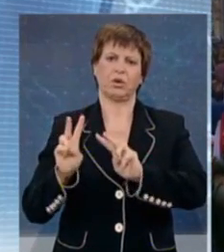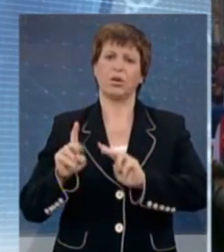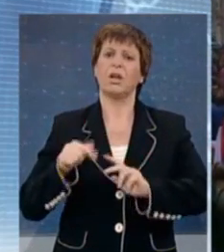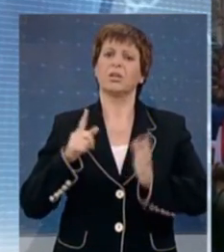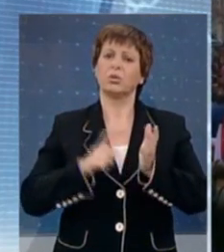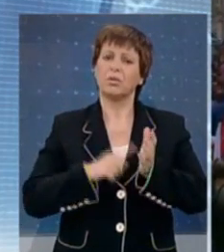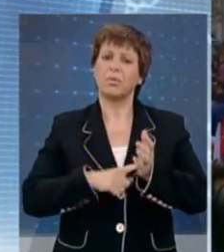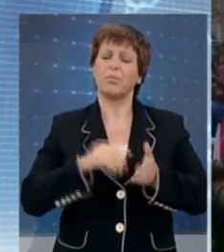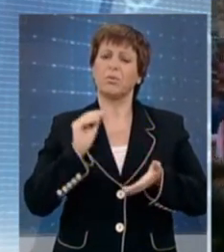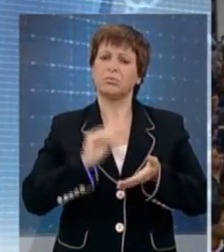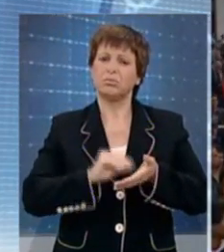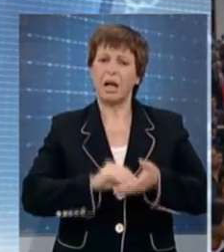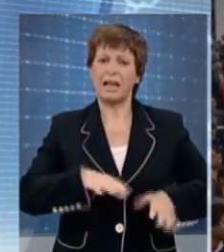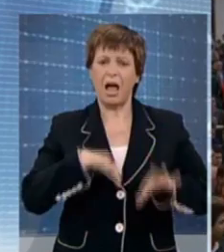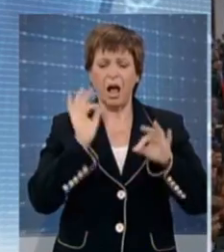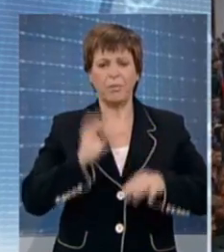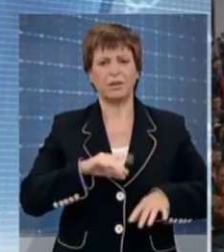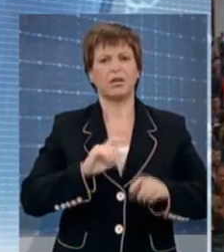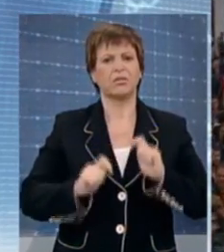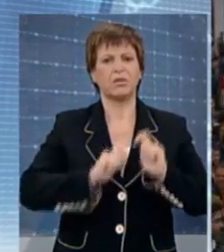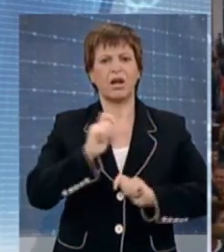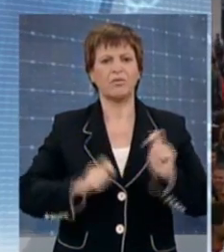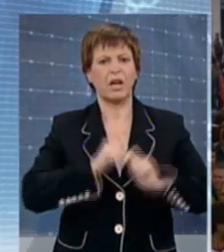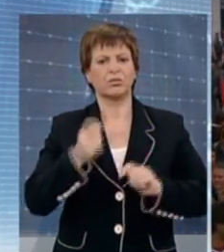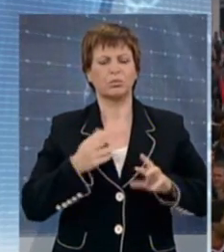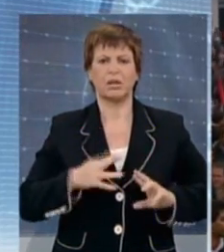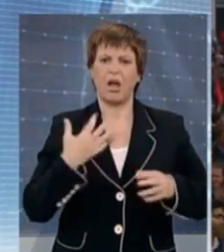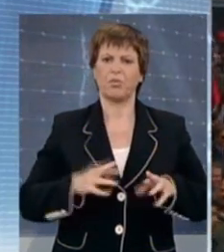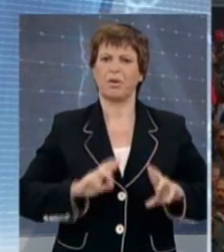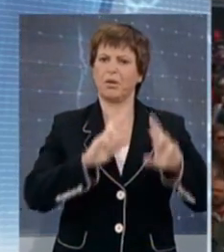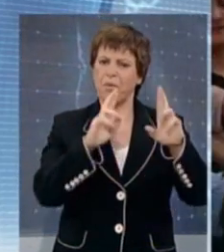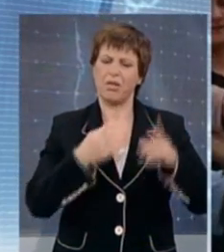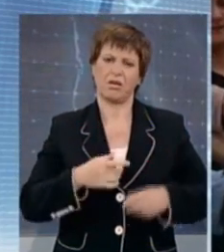πως χρειάζεται ένα συμβόλαιο προοπτικής, ελπίδας και αξιοπρέπειας με τον ελληνικό λαό.